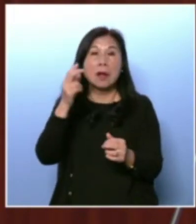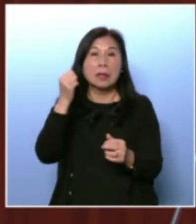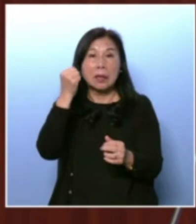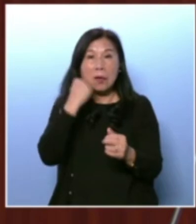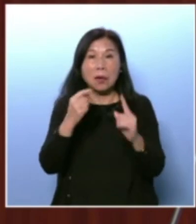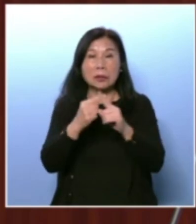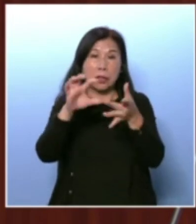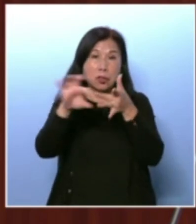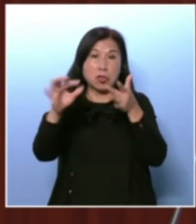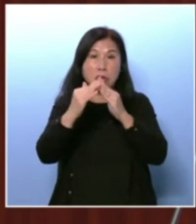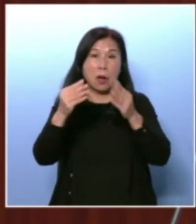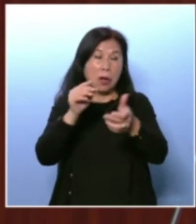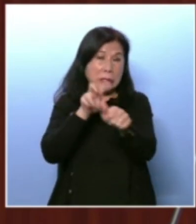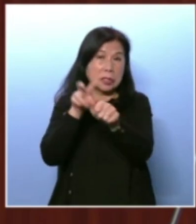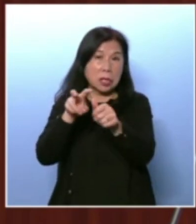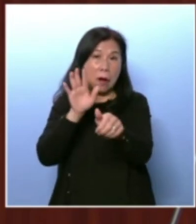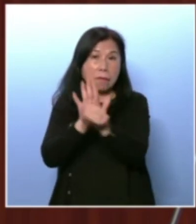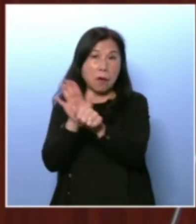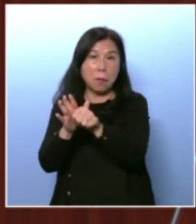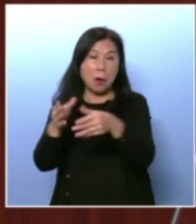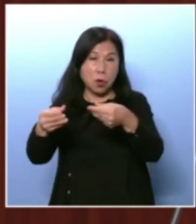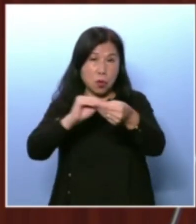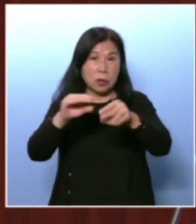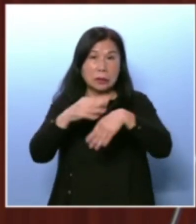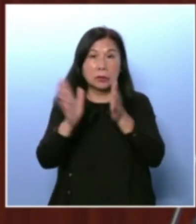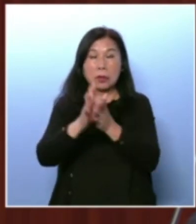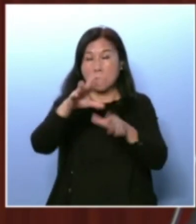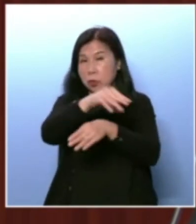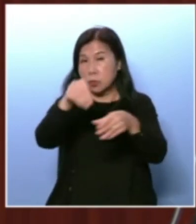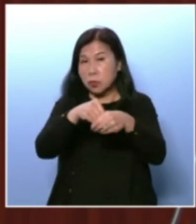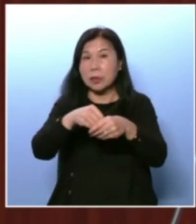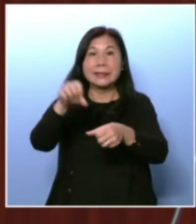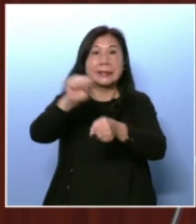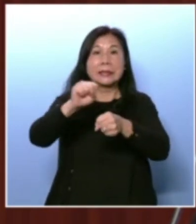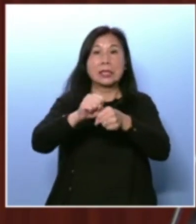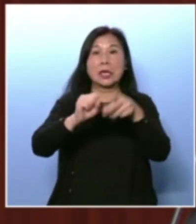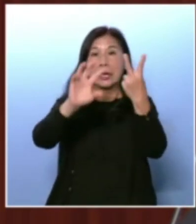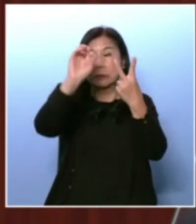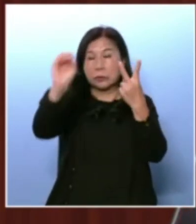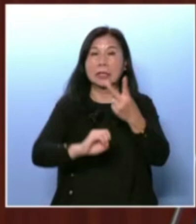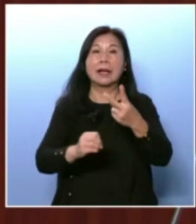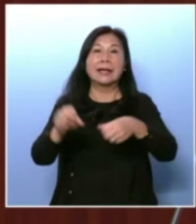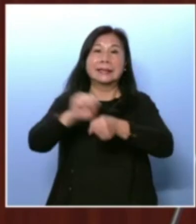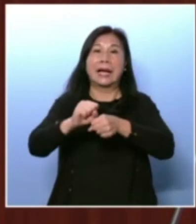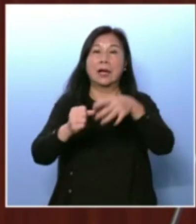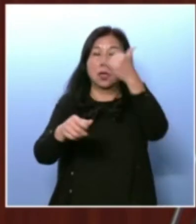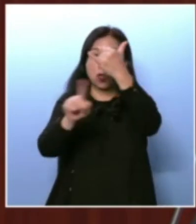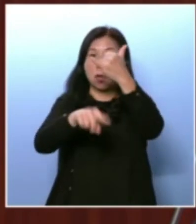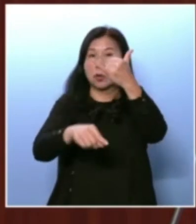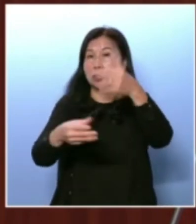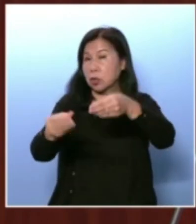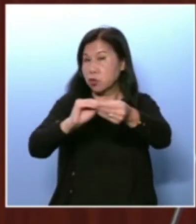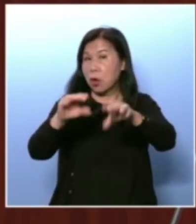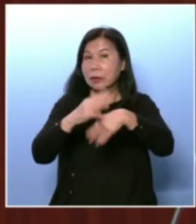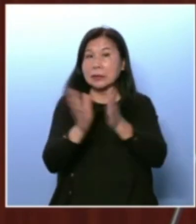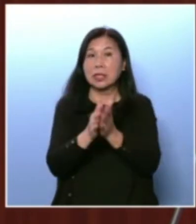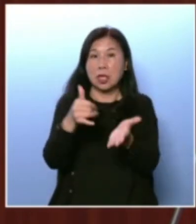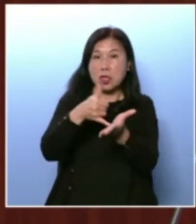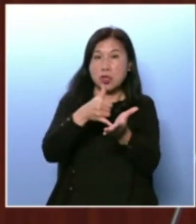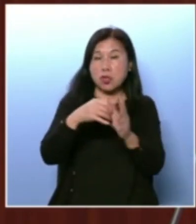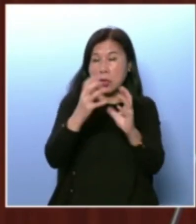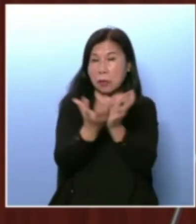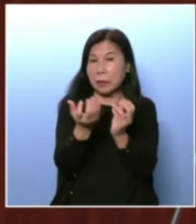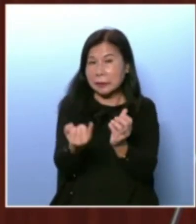院舍照顾服务计划服务券总数额增加两成至6000张，让更多体弱长